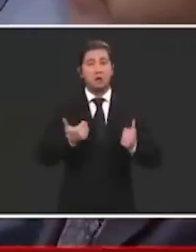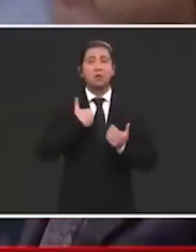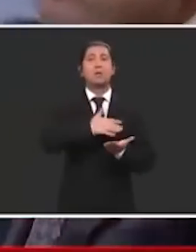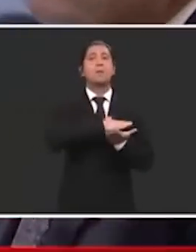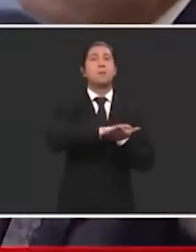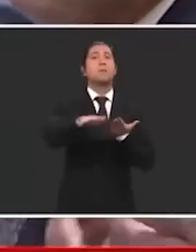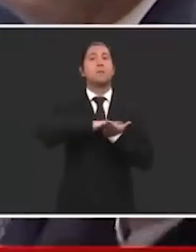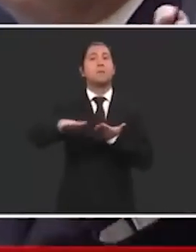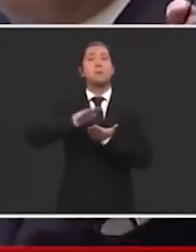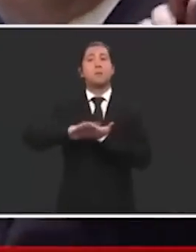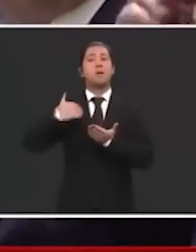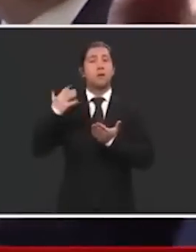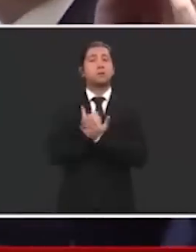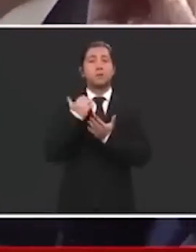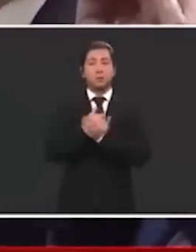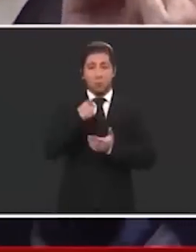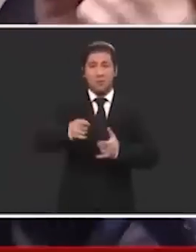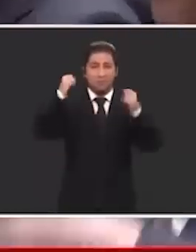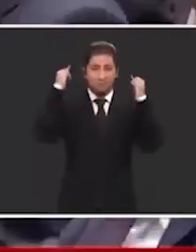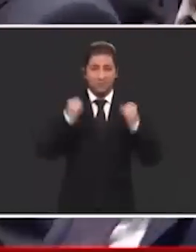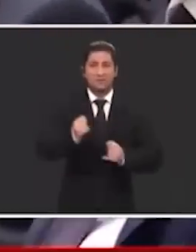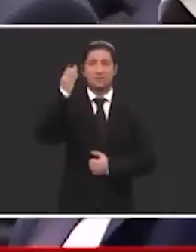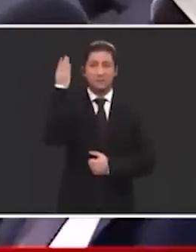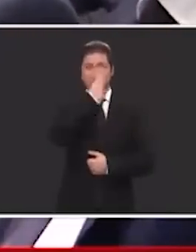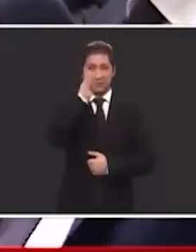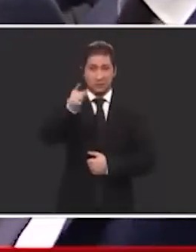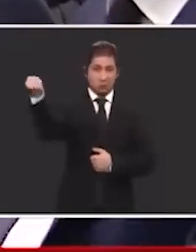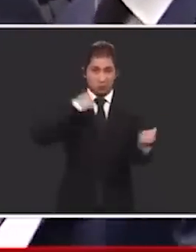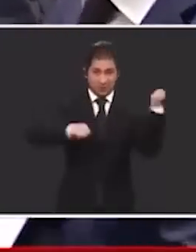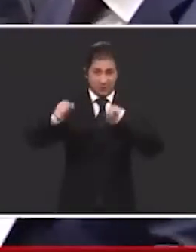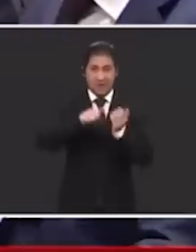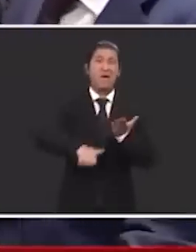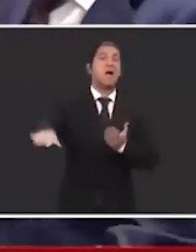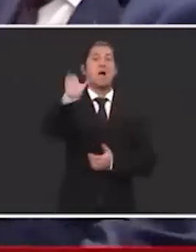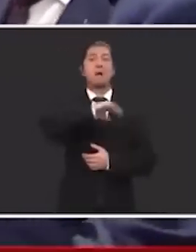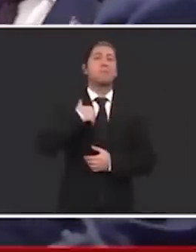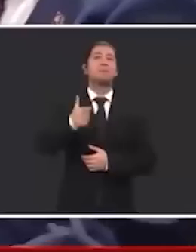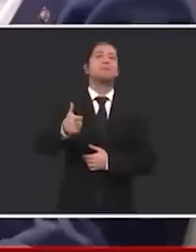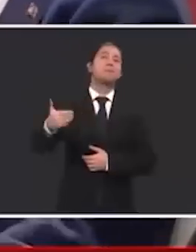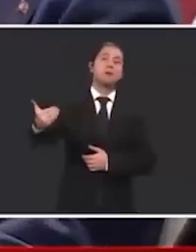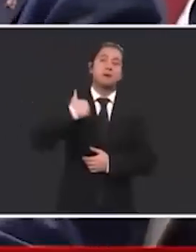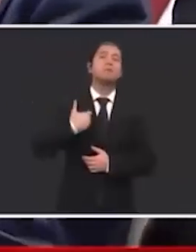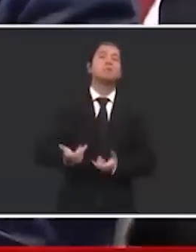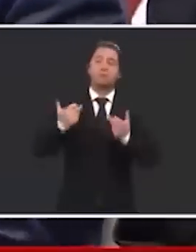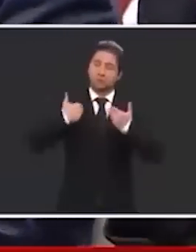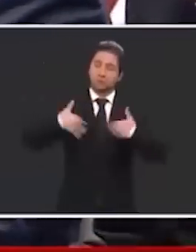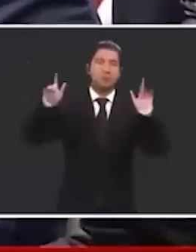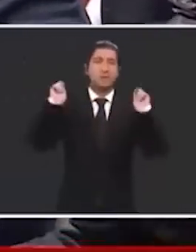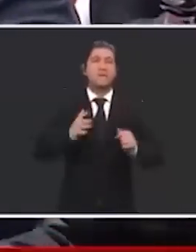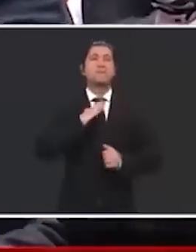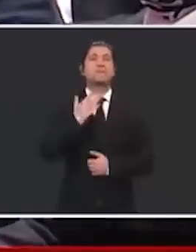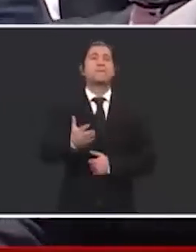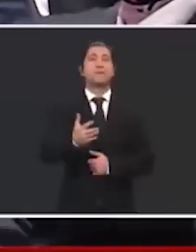suhuletle atlattığımız gibi bu kirli ve sinsi saldırıyı da boşa çıkaracağız. Ülkemize